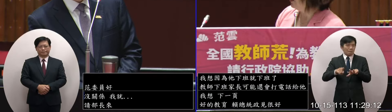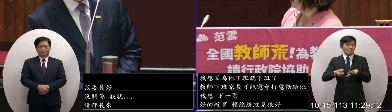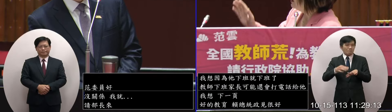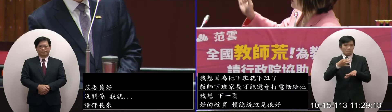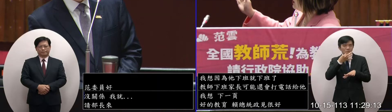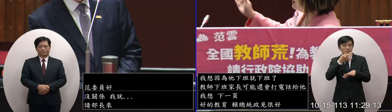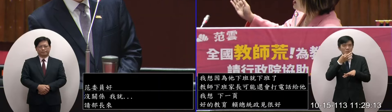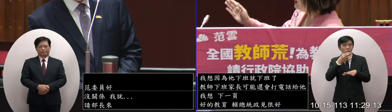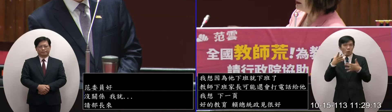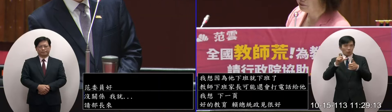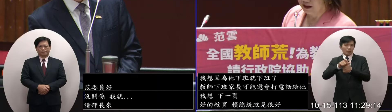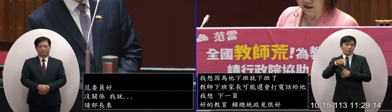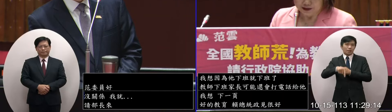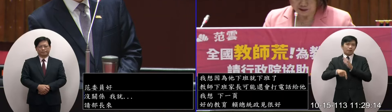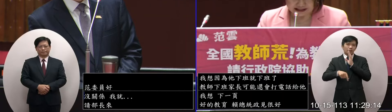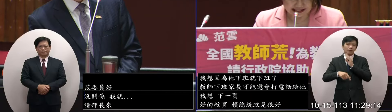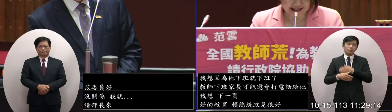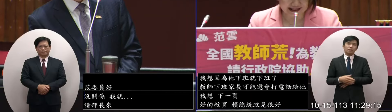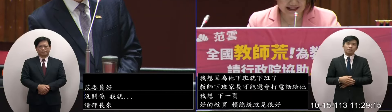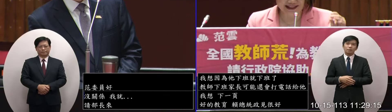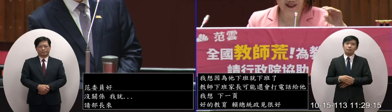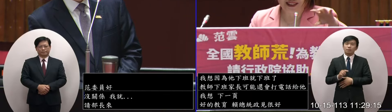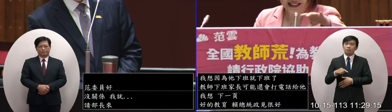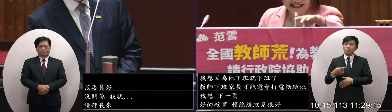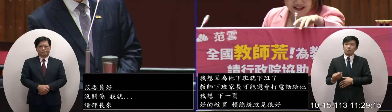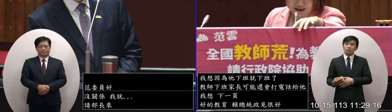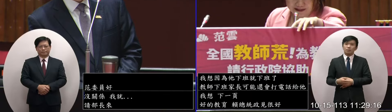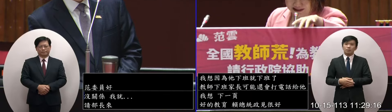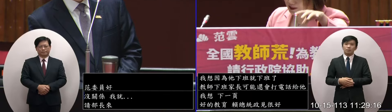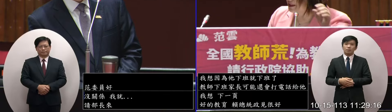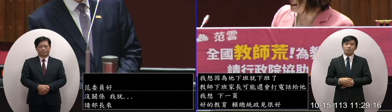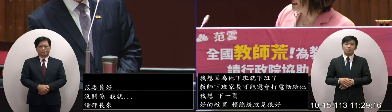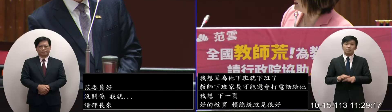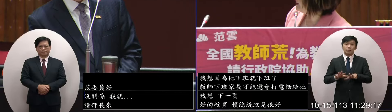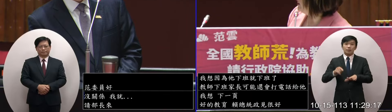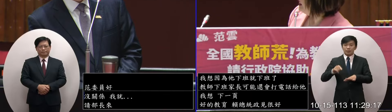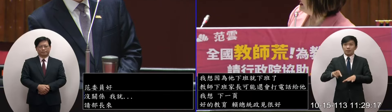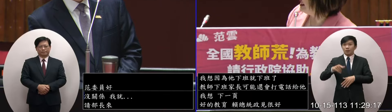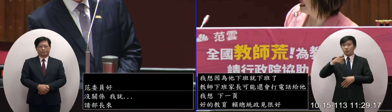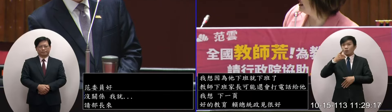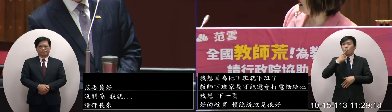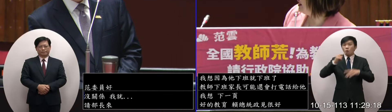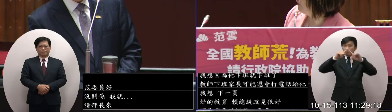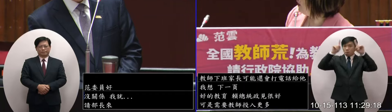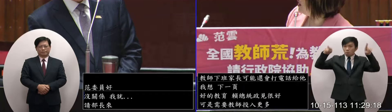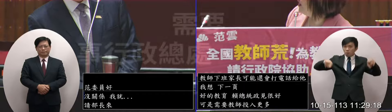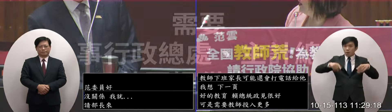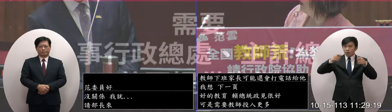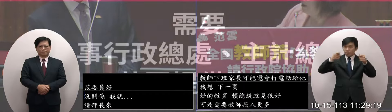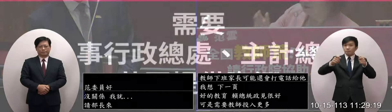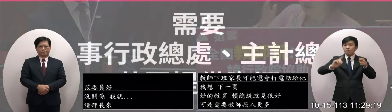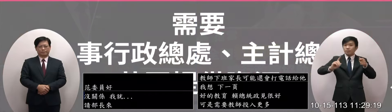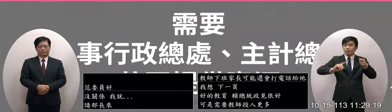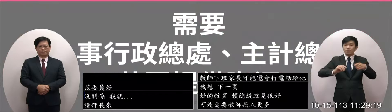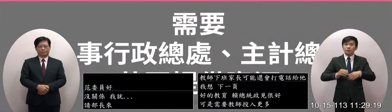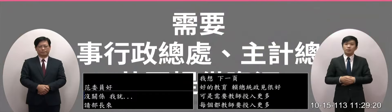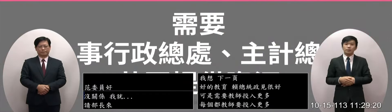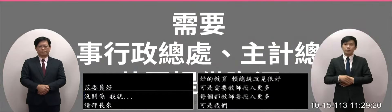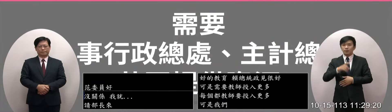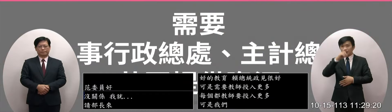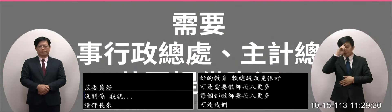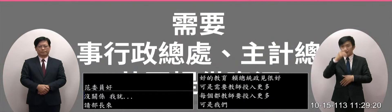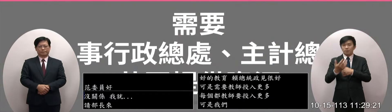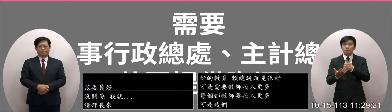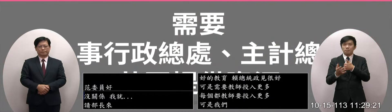危机。好，那再看下一页。好，所以我今天的哦这块板子坐在这里哦，其实是要帮哦我们教育部